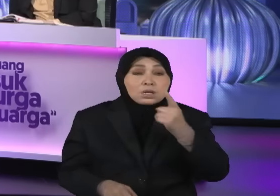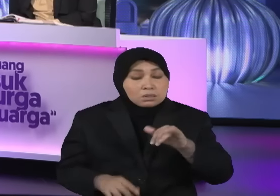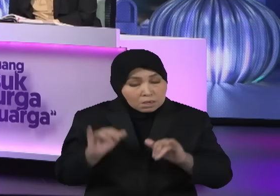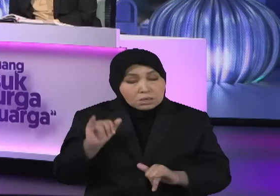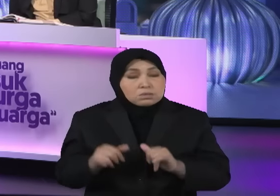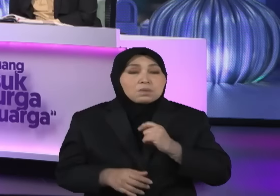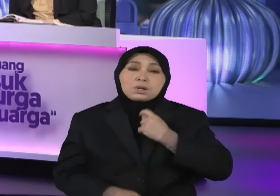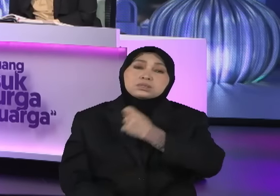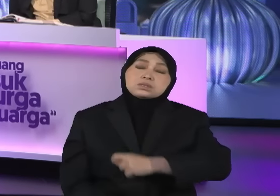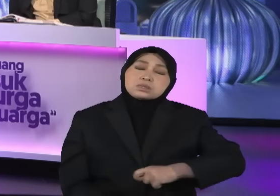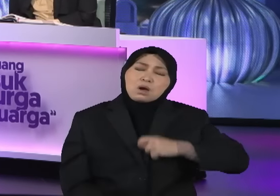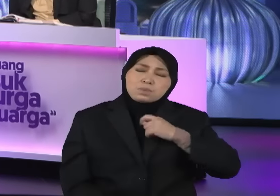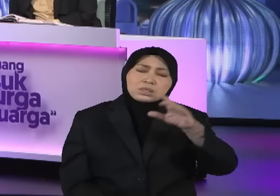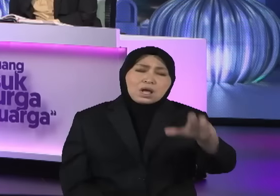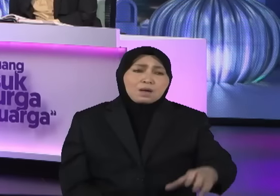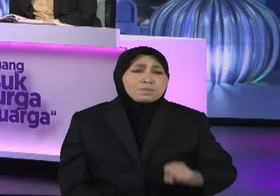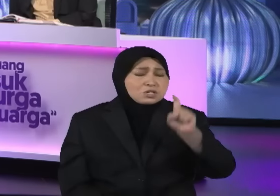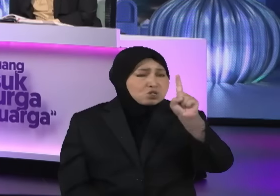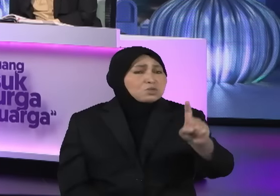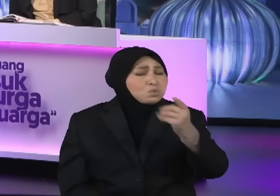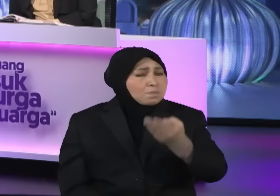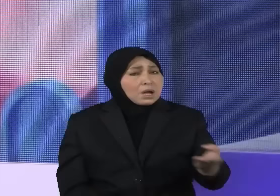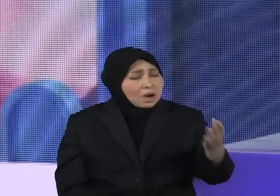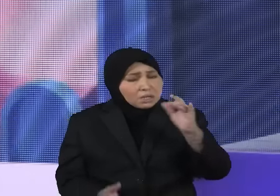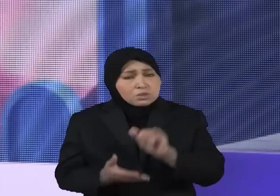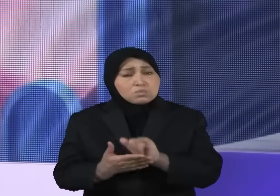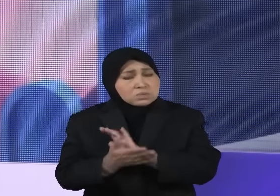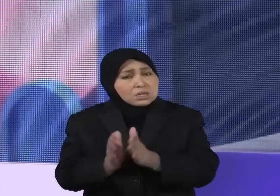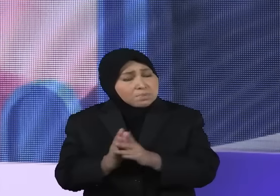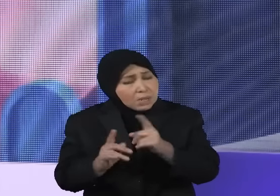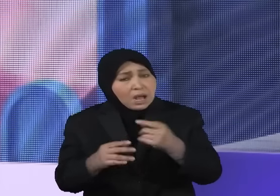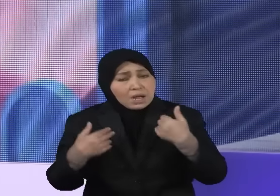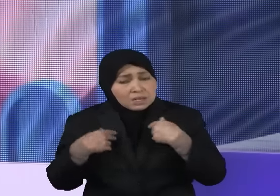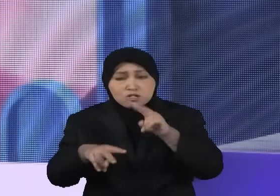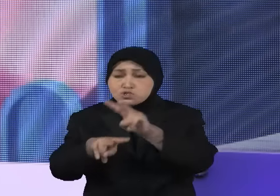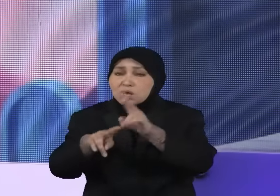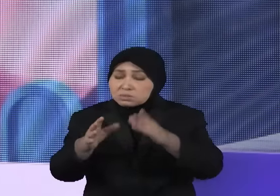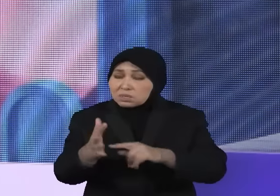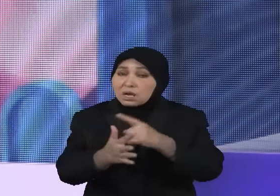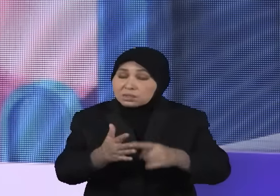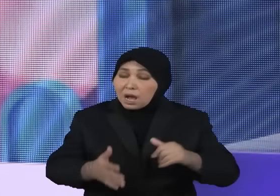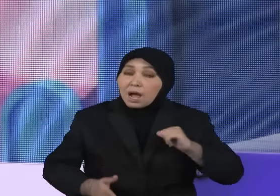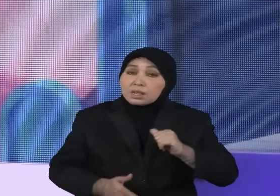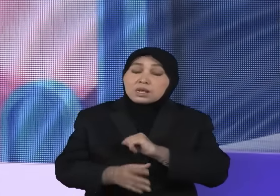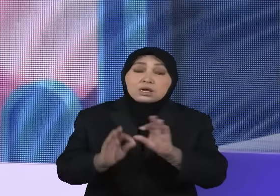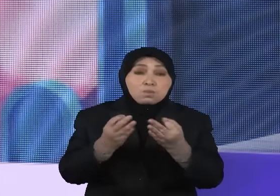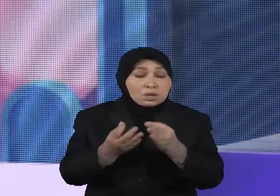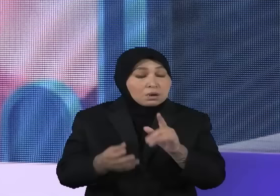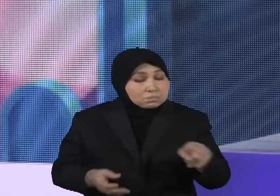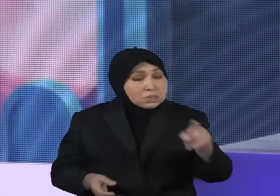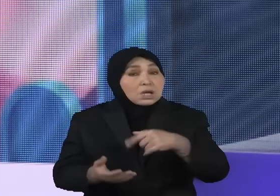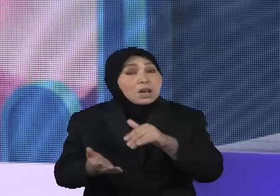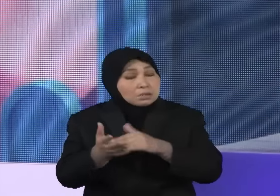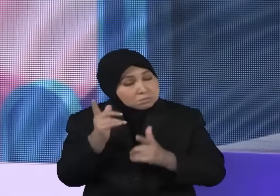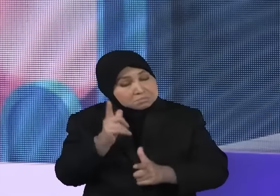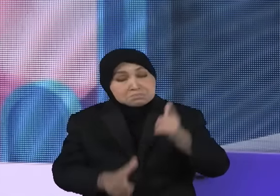dia bertaubat, dia memang mengambil satu barang tersebut. Jadi bila ada saksi di kalangan ahli keluarga, maka mereka lebih